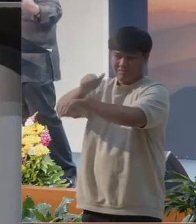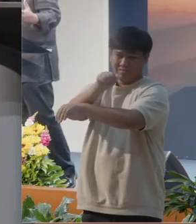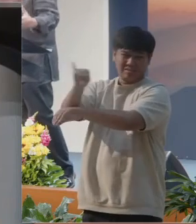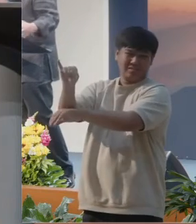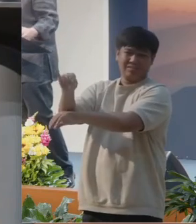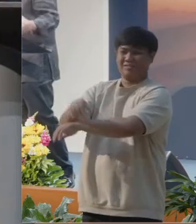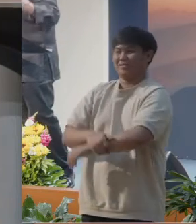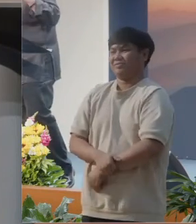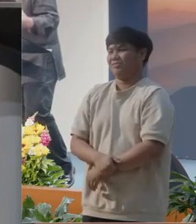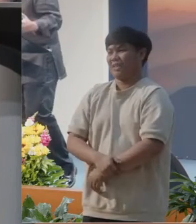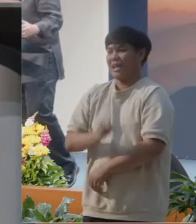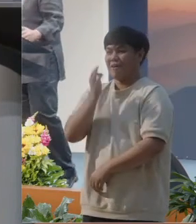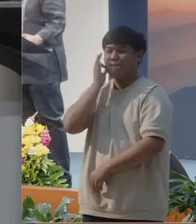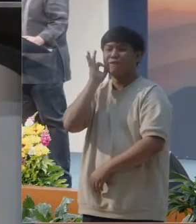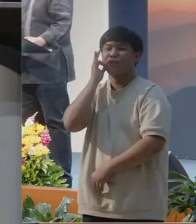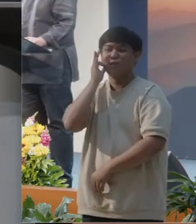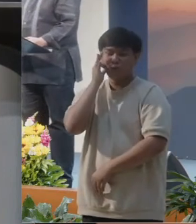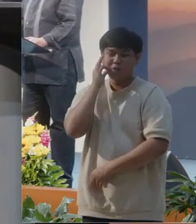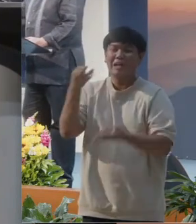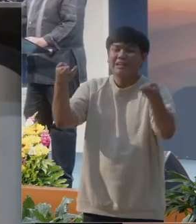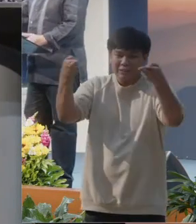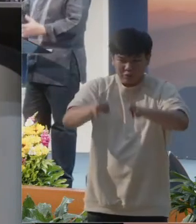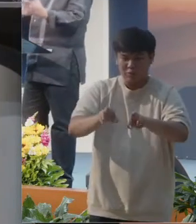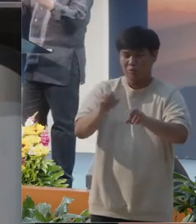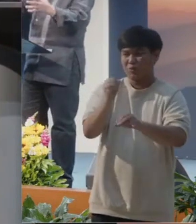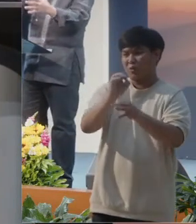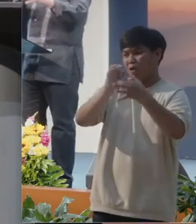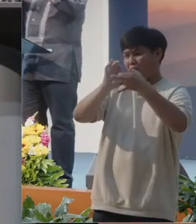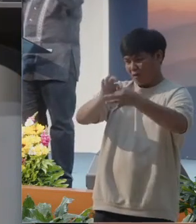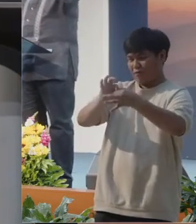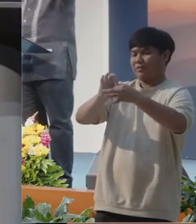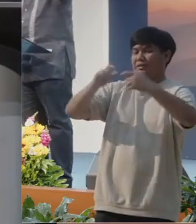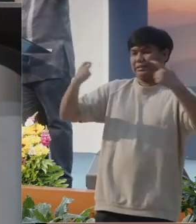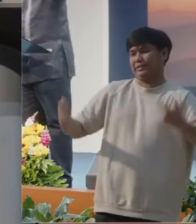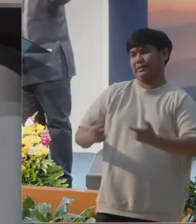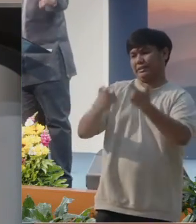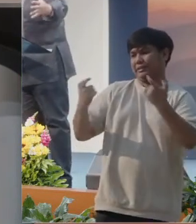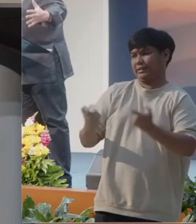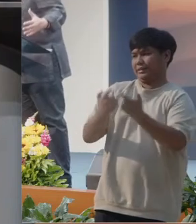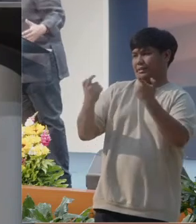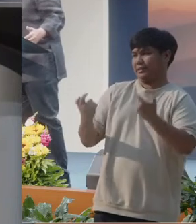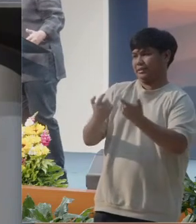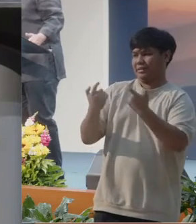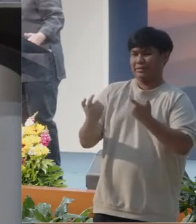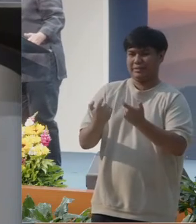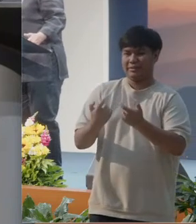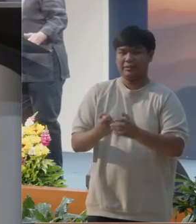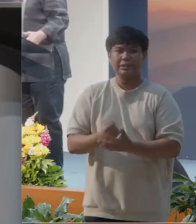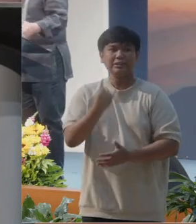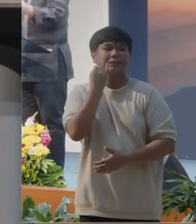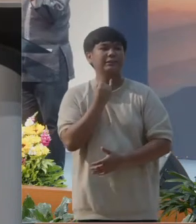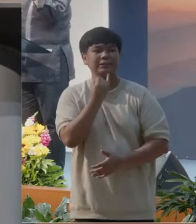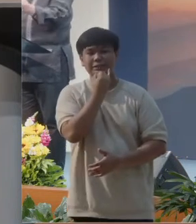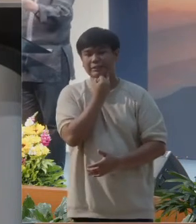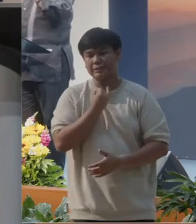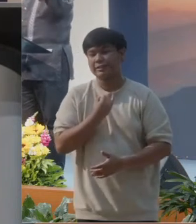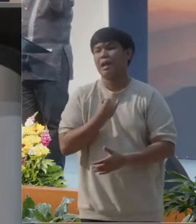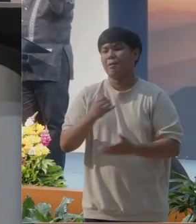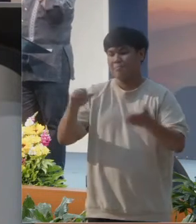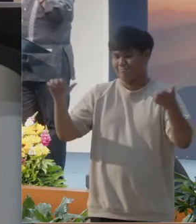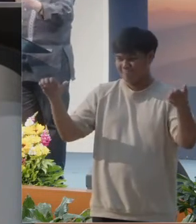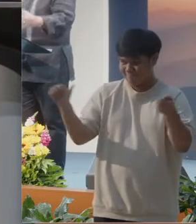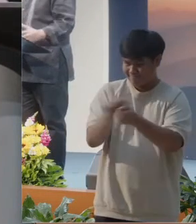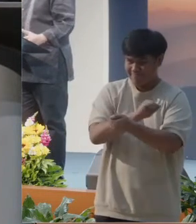nating bunga ng kasalanan. Siya'y nagdulot ng kaguluhan sa bayan ng Israel at nagdulot